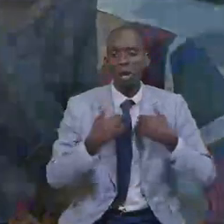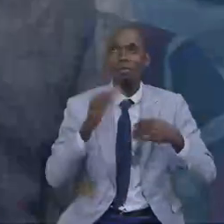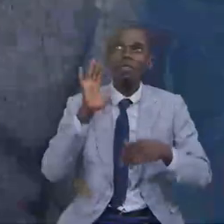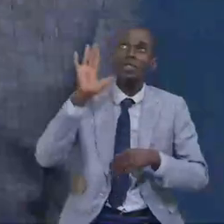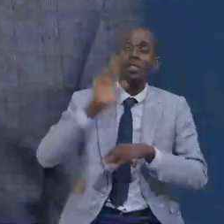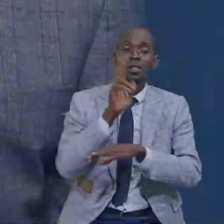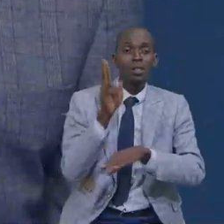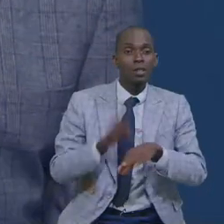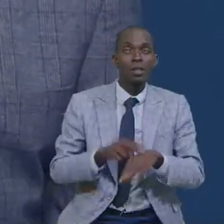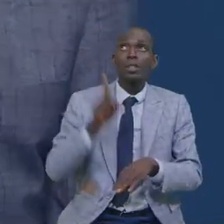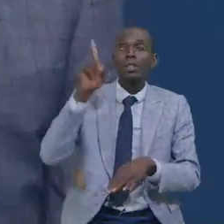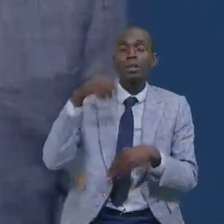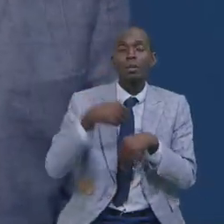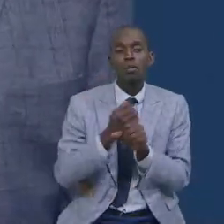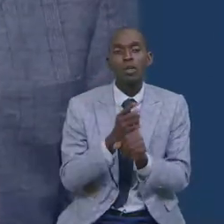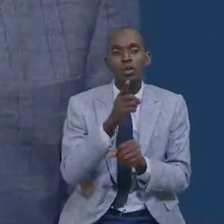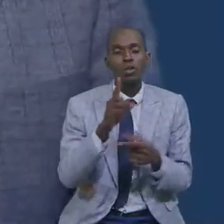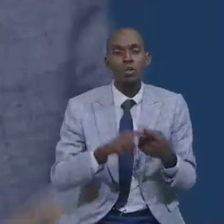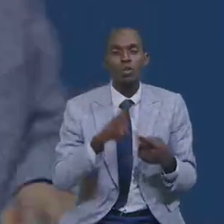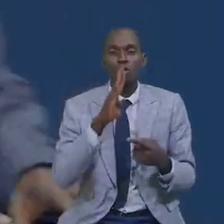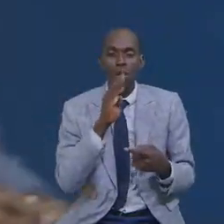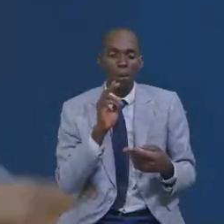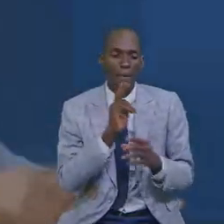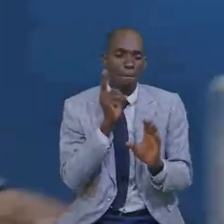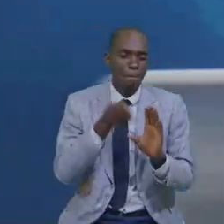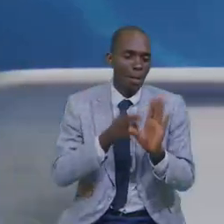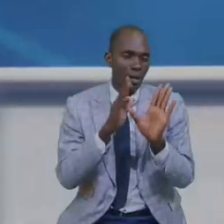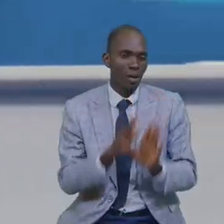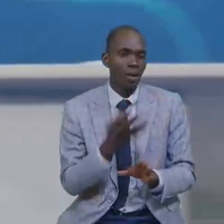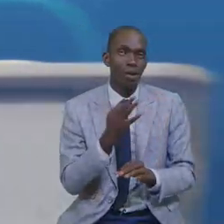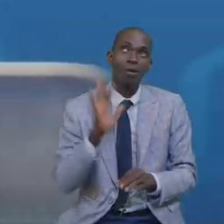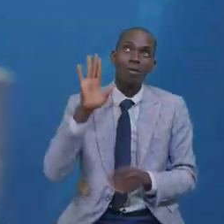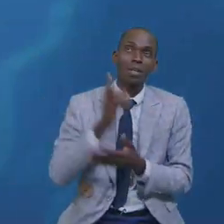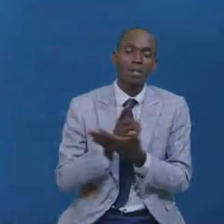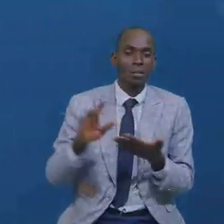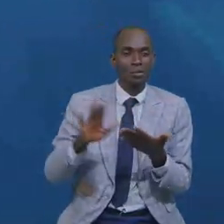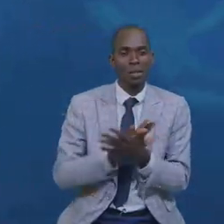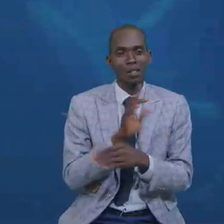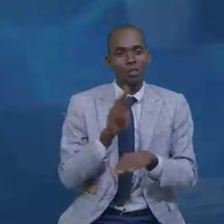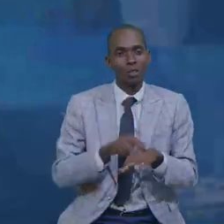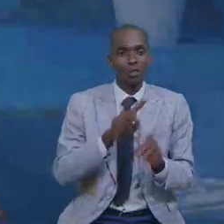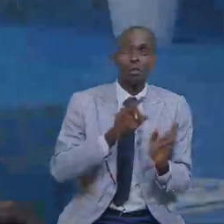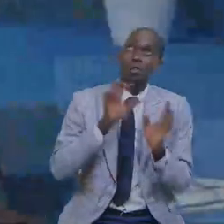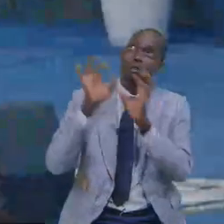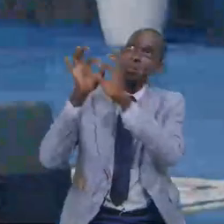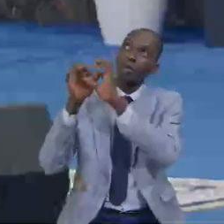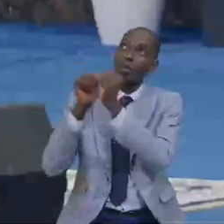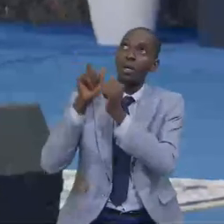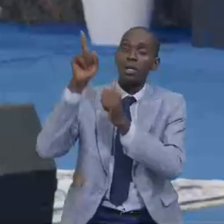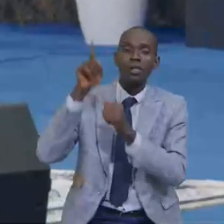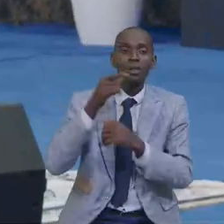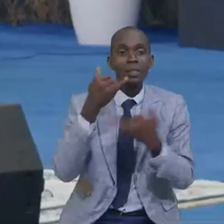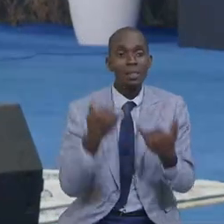de Dieu il fait de nous participants de la nature divine comme nous venons à lui ainsi donc maintenant nous avons